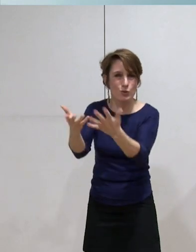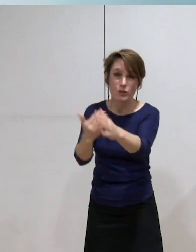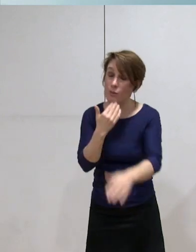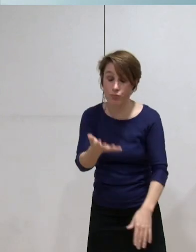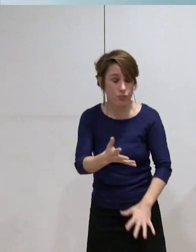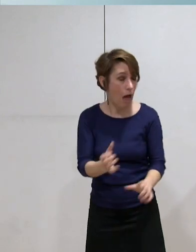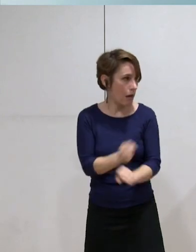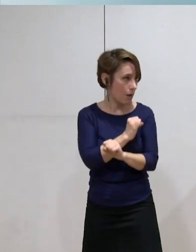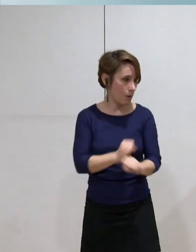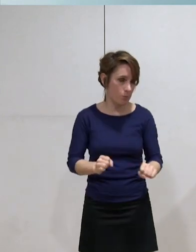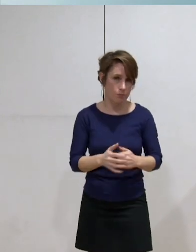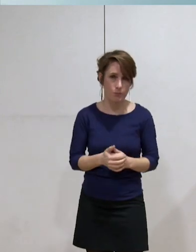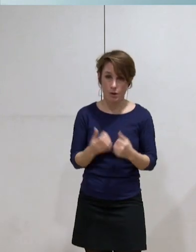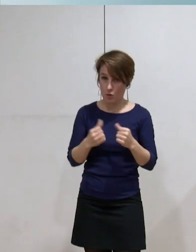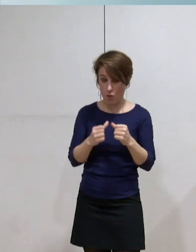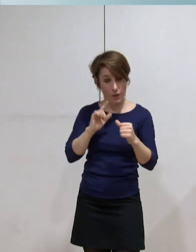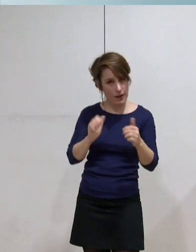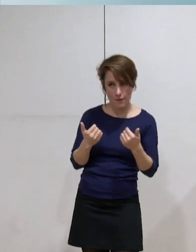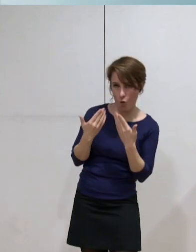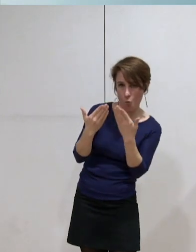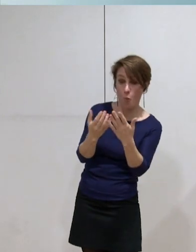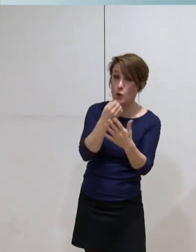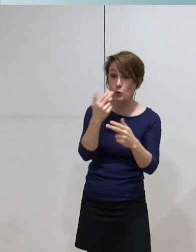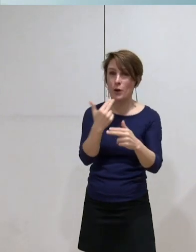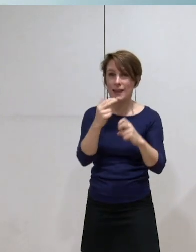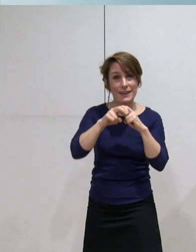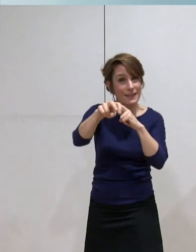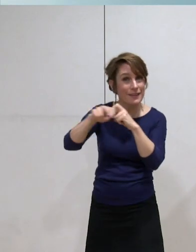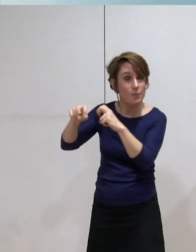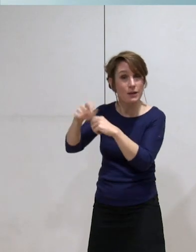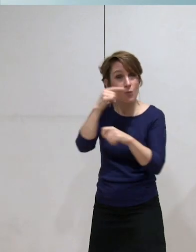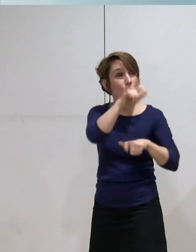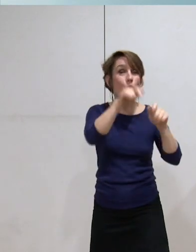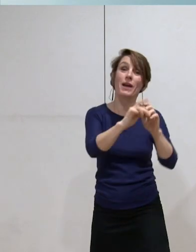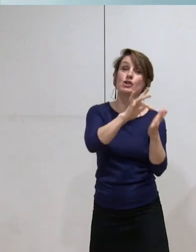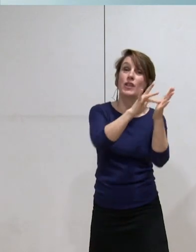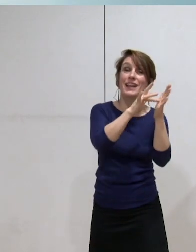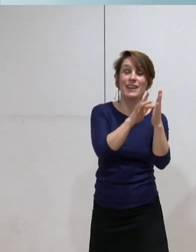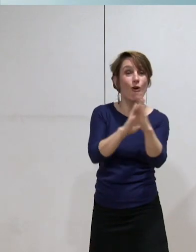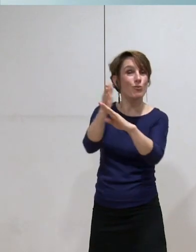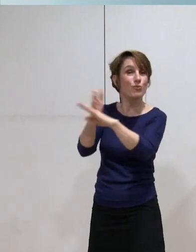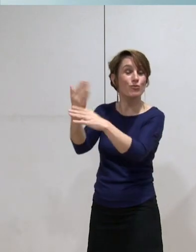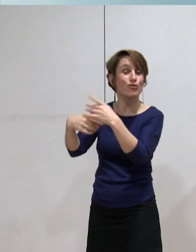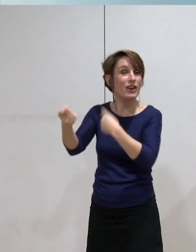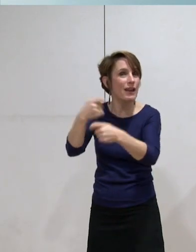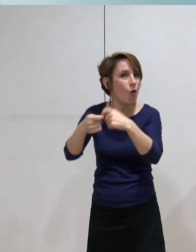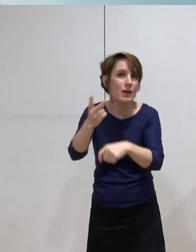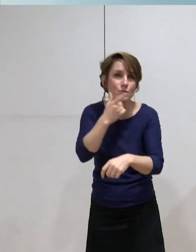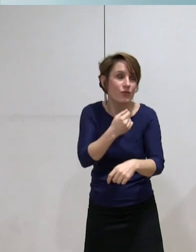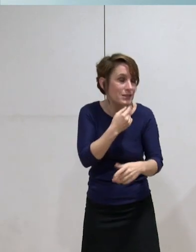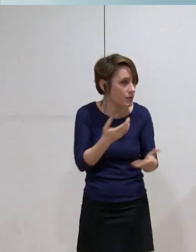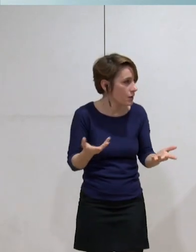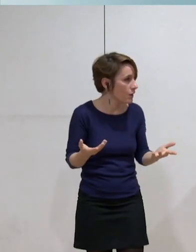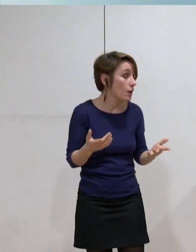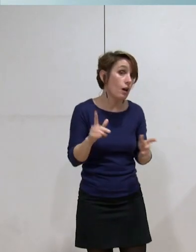prendre offrir une bonne qualité des déplacements pour rapprocher les clients des commerces ça c'est sûr que votre